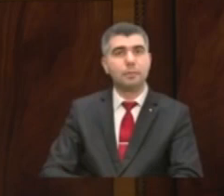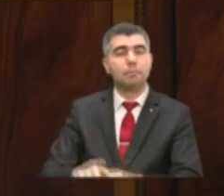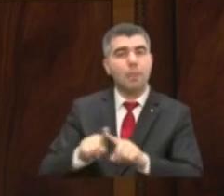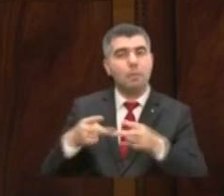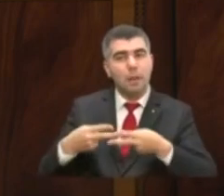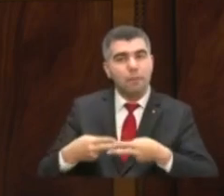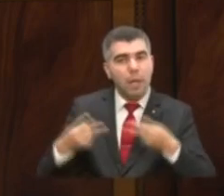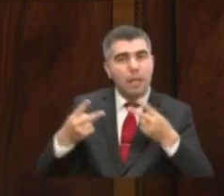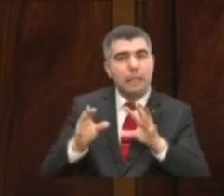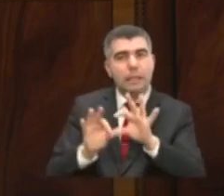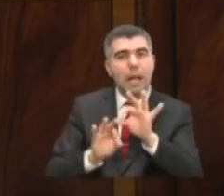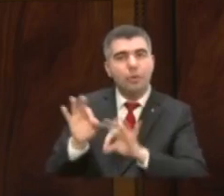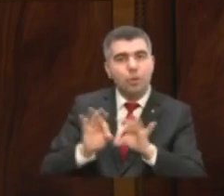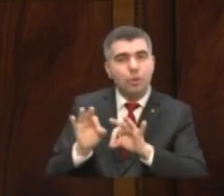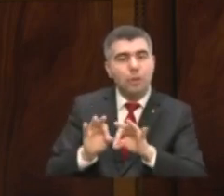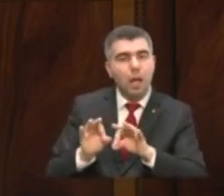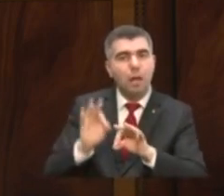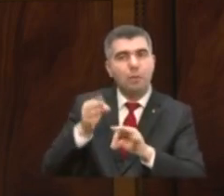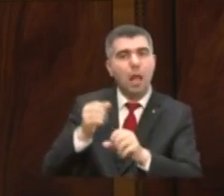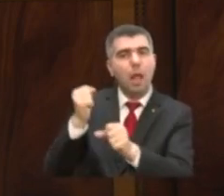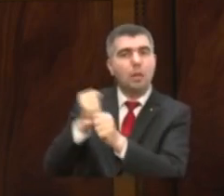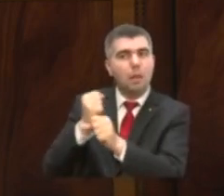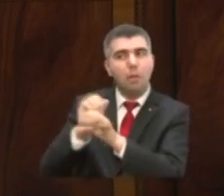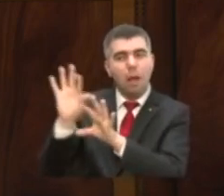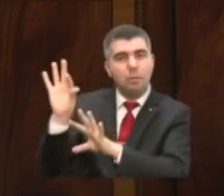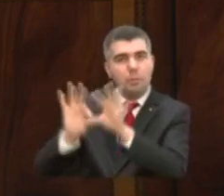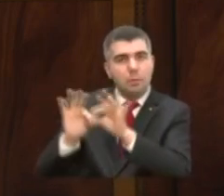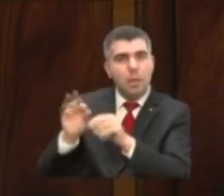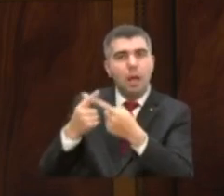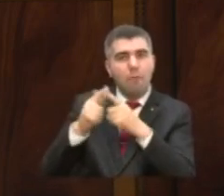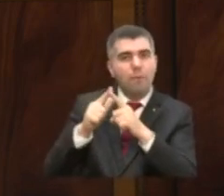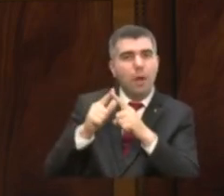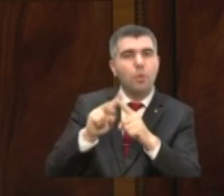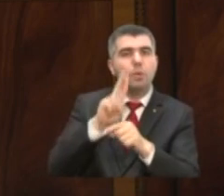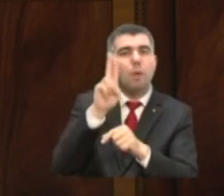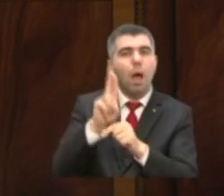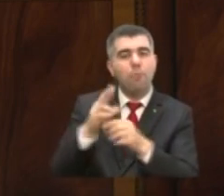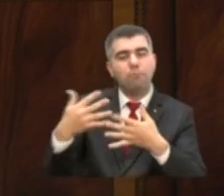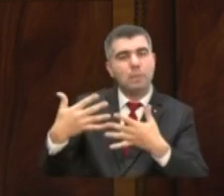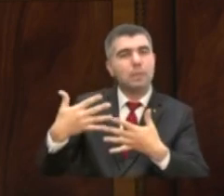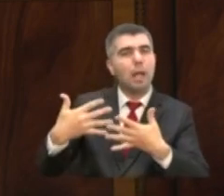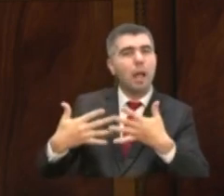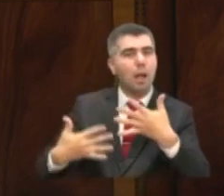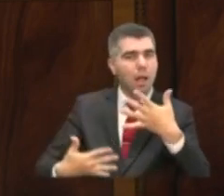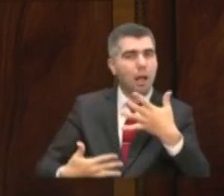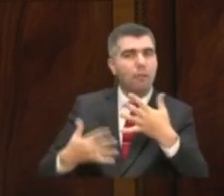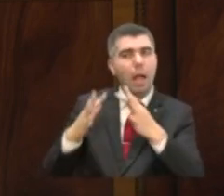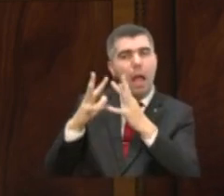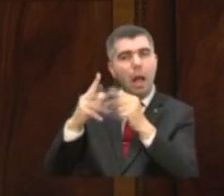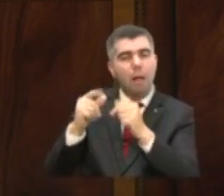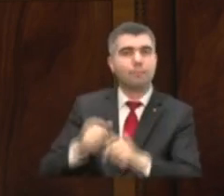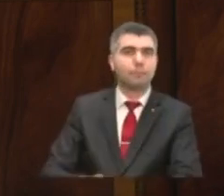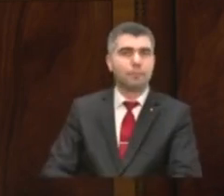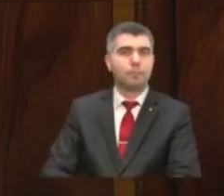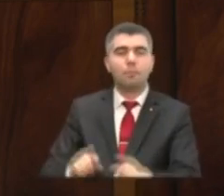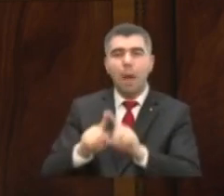عن استراتيجية وطنية للتشغيل التي يوجد هناك أسئلة كثيرة حسب الأرقام المدرجة فيها، غياب